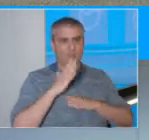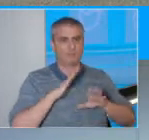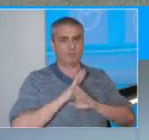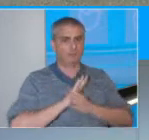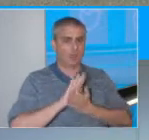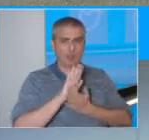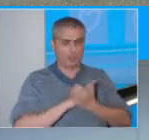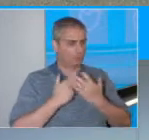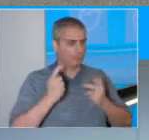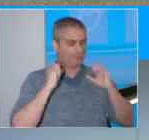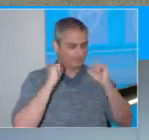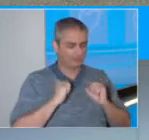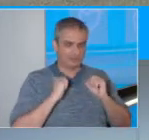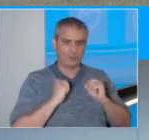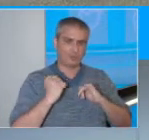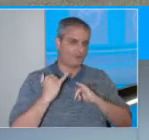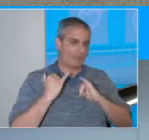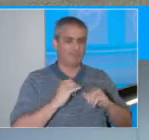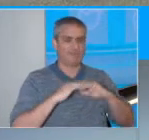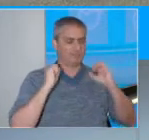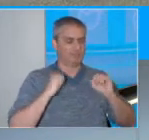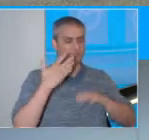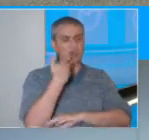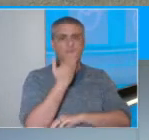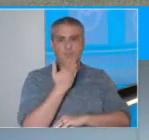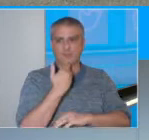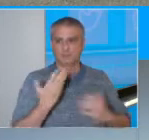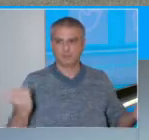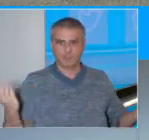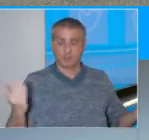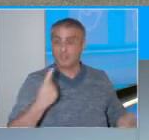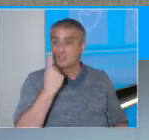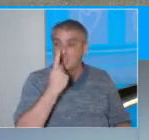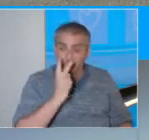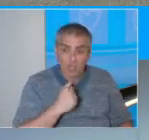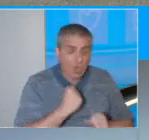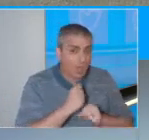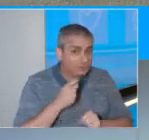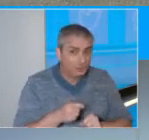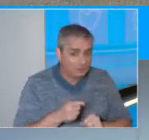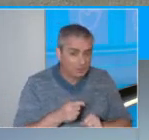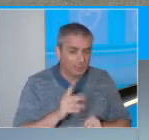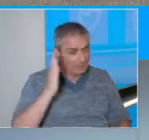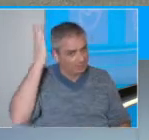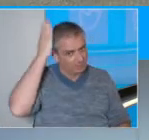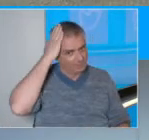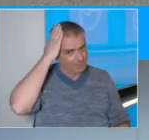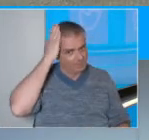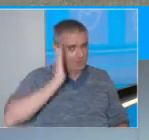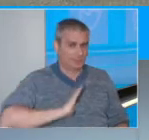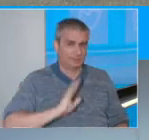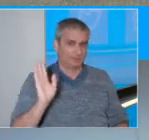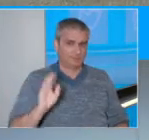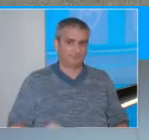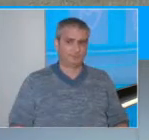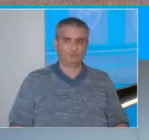ממשלות שהן יציבות ולהביא יציבות למדינת ישראל. היחיד שיכול לעשות את זה, זה נפתלי בנט. אז